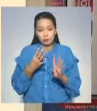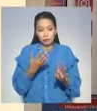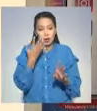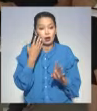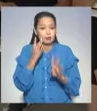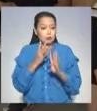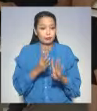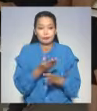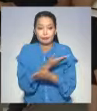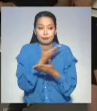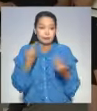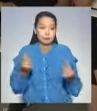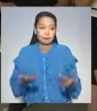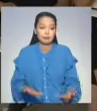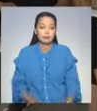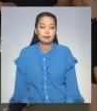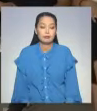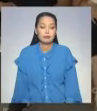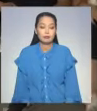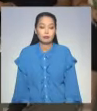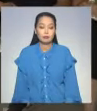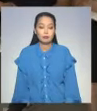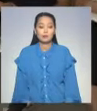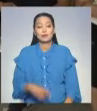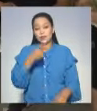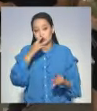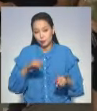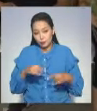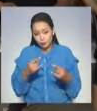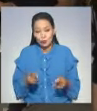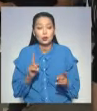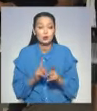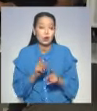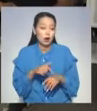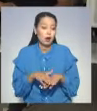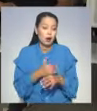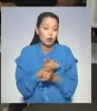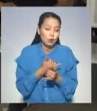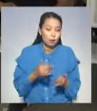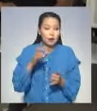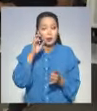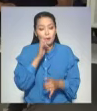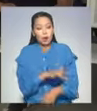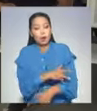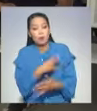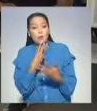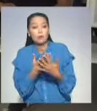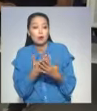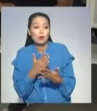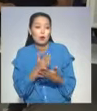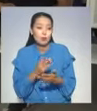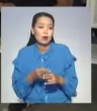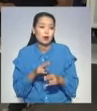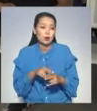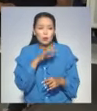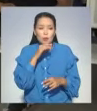емес. Легализация проходит хорошо. Заңдастыру жалпы халыққа мүмкіндік беру, мемлекет халыққа көмектесіп жатыр, бірақ сондар соншама